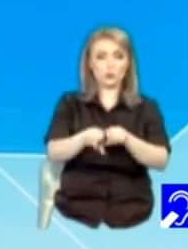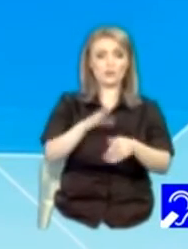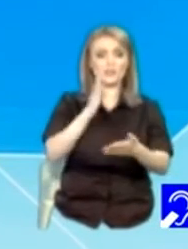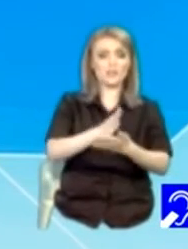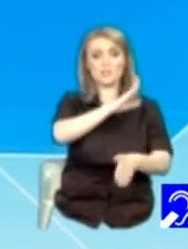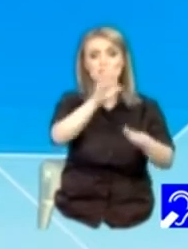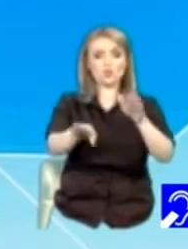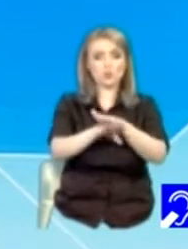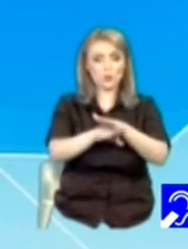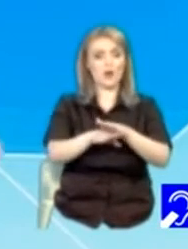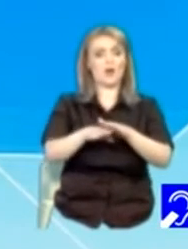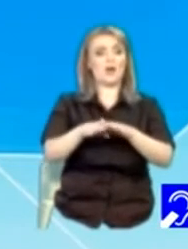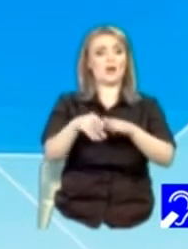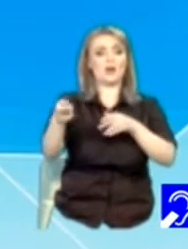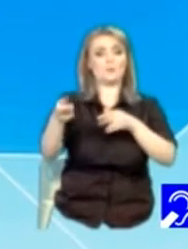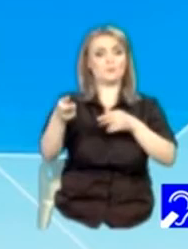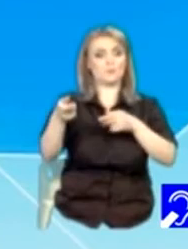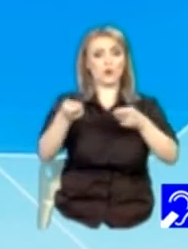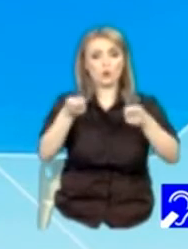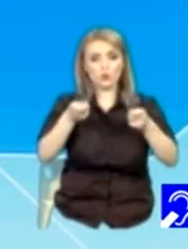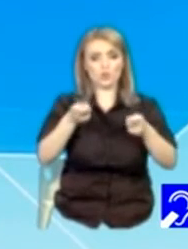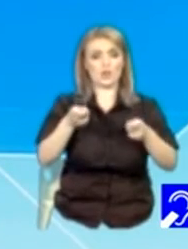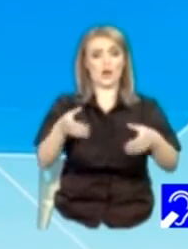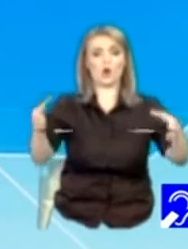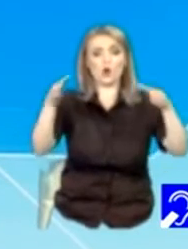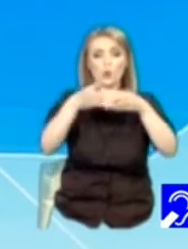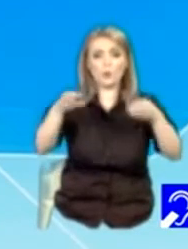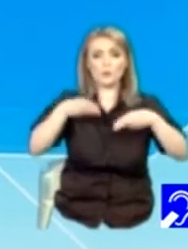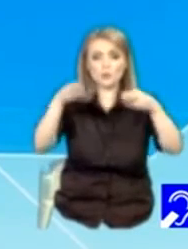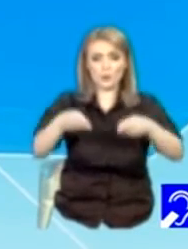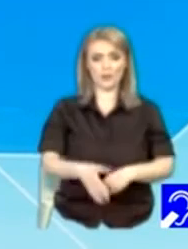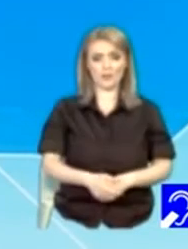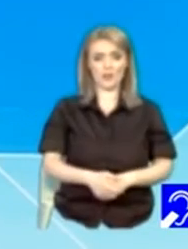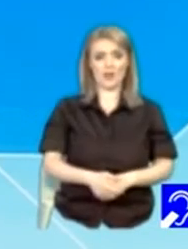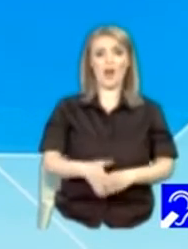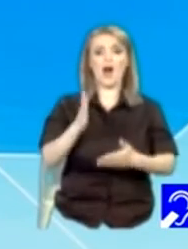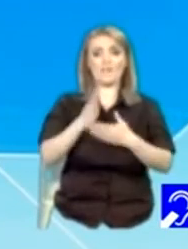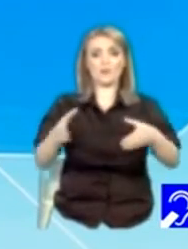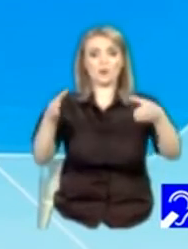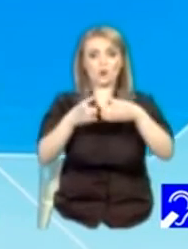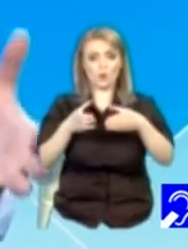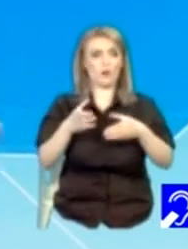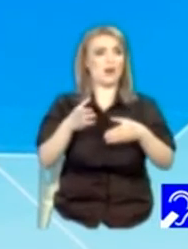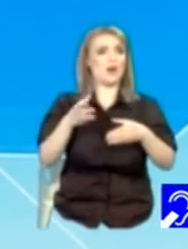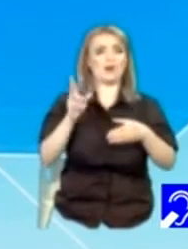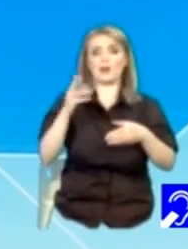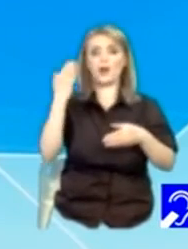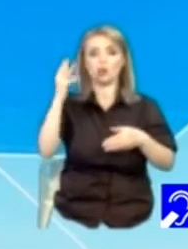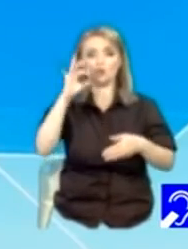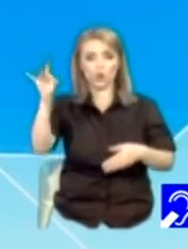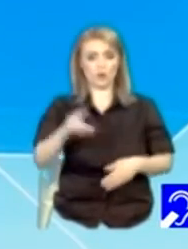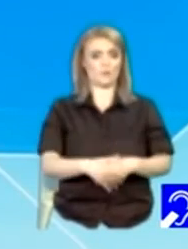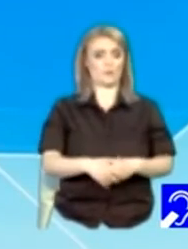suficiente grupări criminale, prin intermediul care a fost menționat și gruparea criminală Șor. Avem rămășițele lui Plahatniuc, avem mai